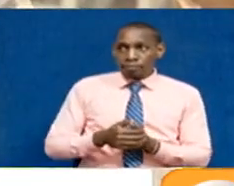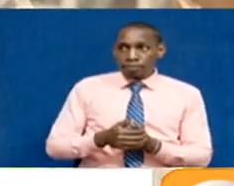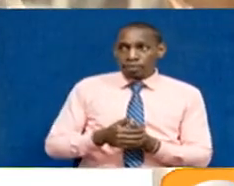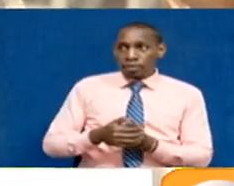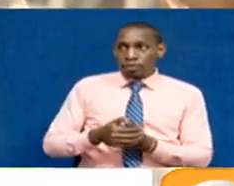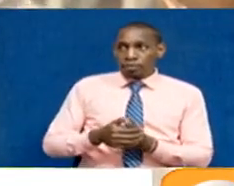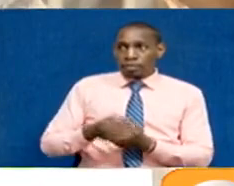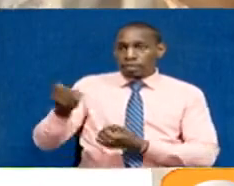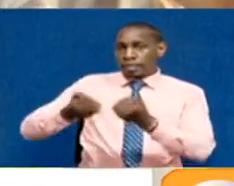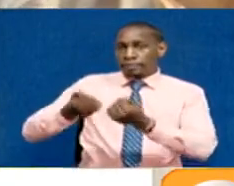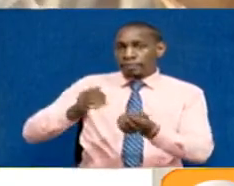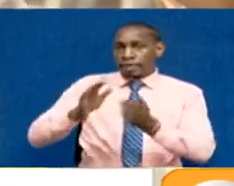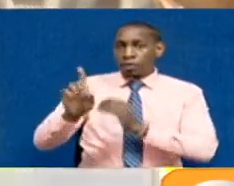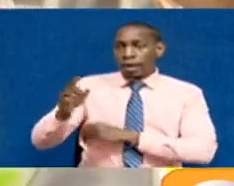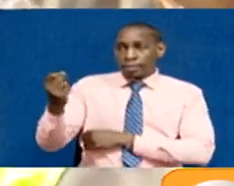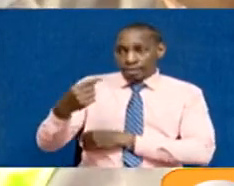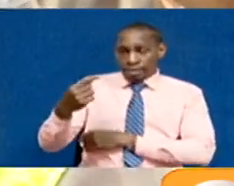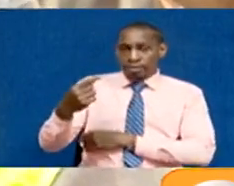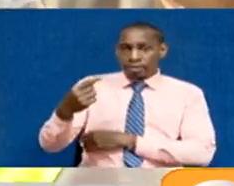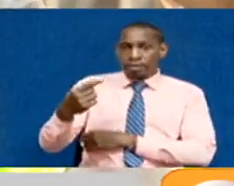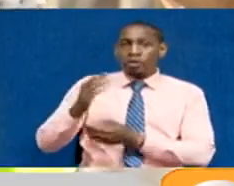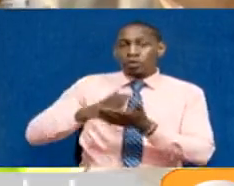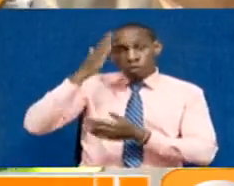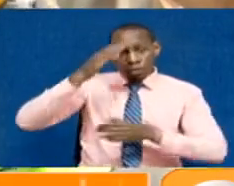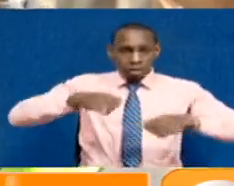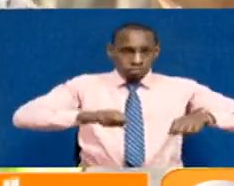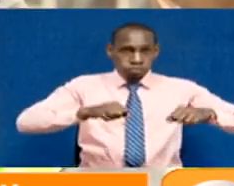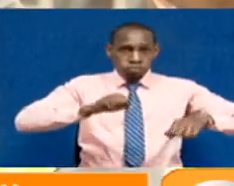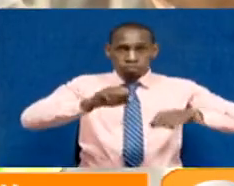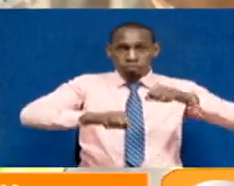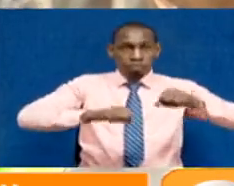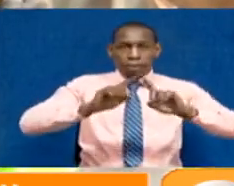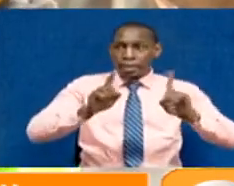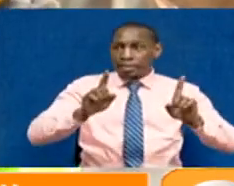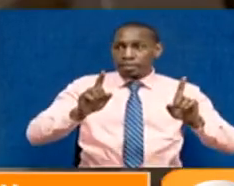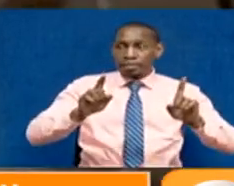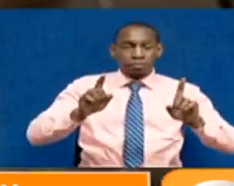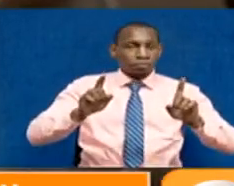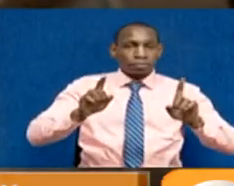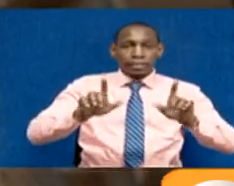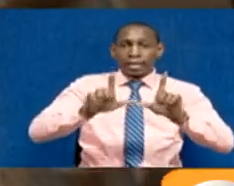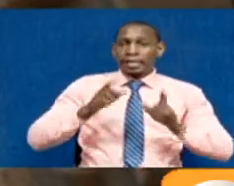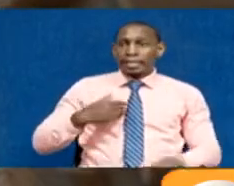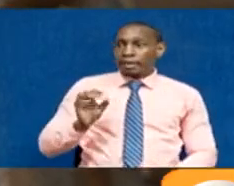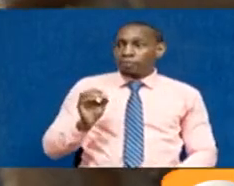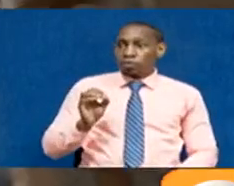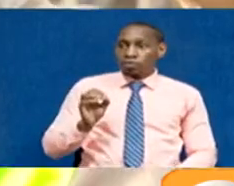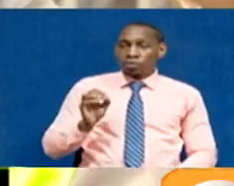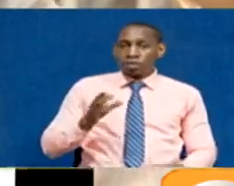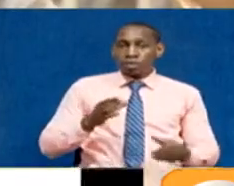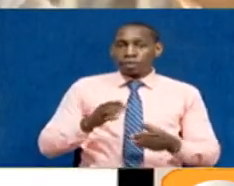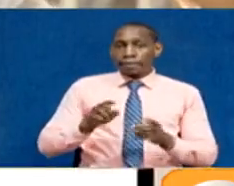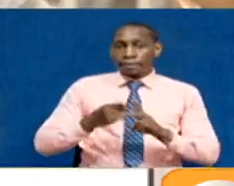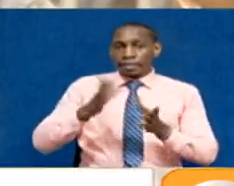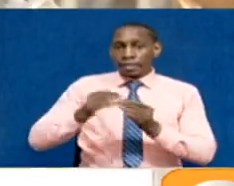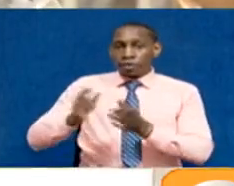for, what to say, almost a month. Juhu nilikuwa najua ku ride bike, lakini sasa sikuwa na hiyo license. Nilianda